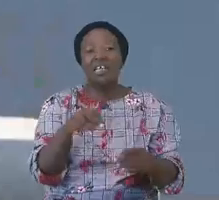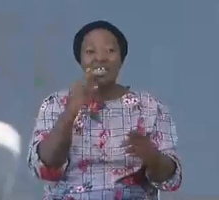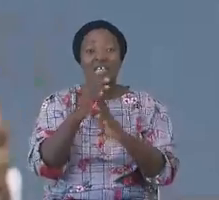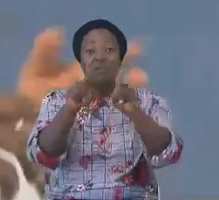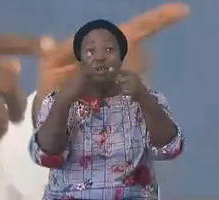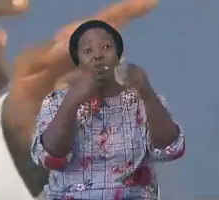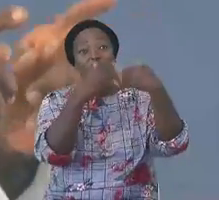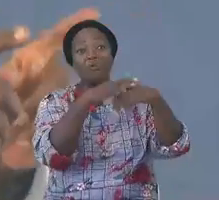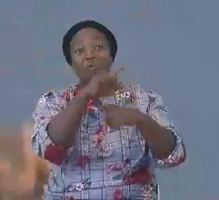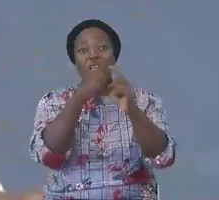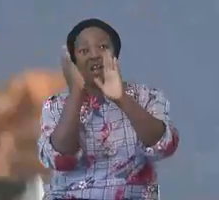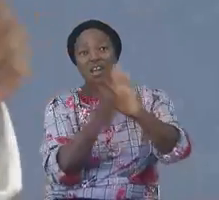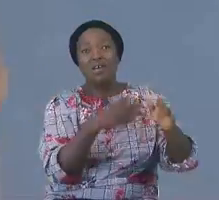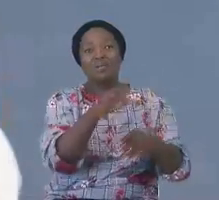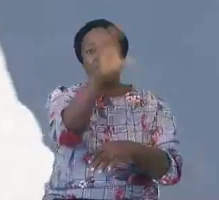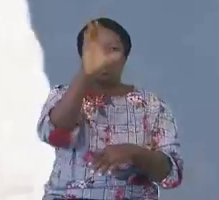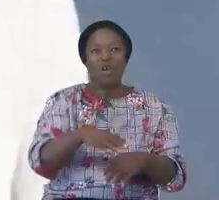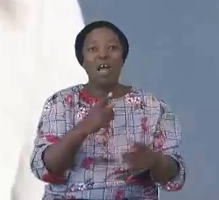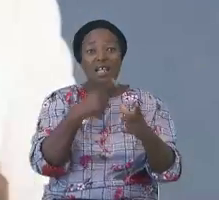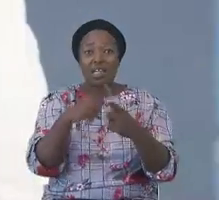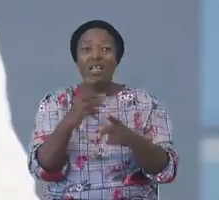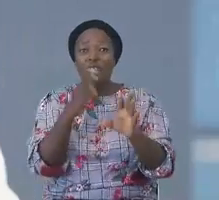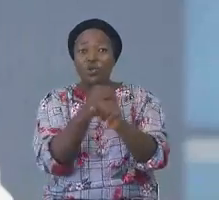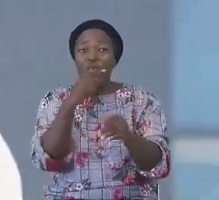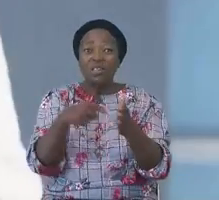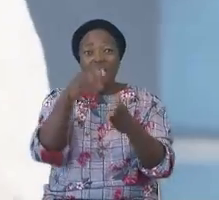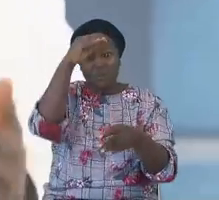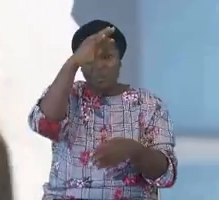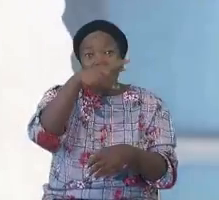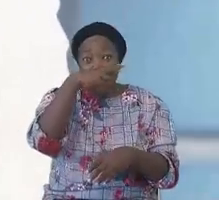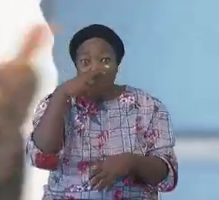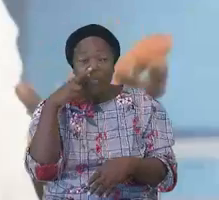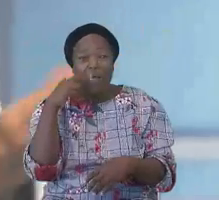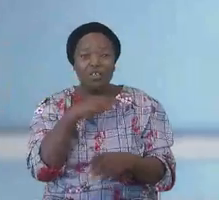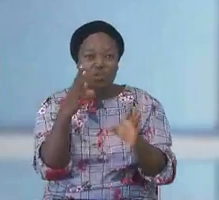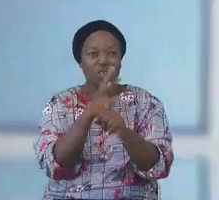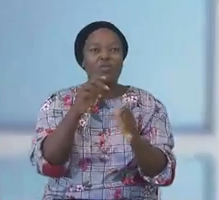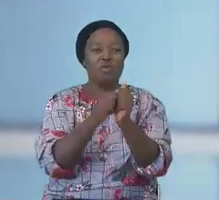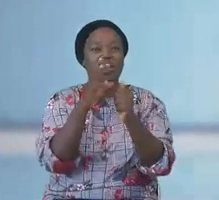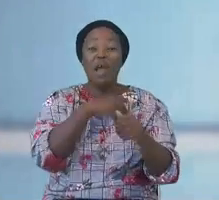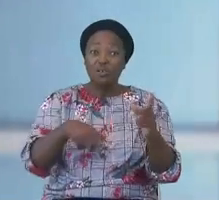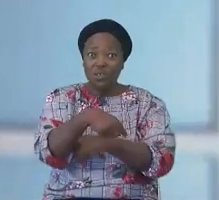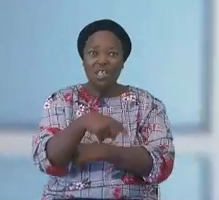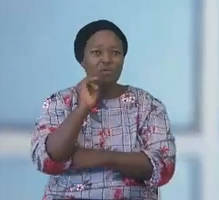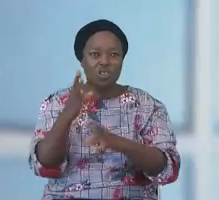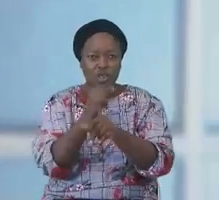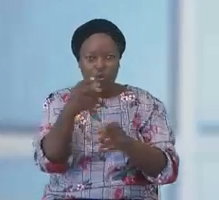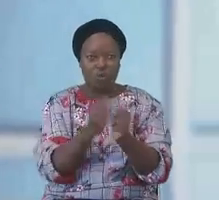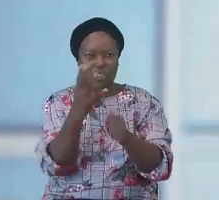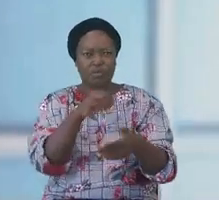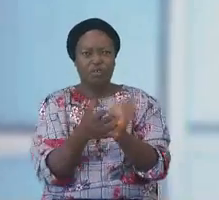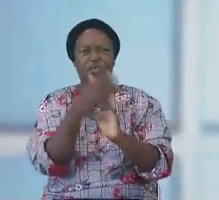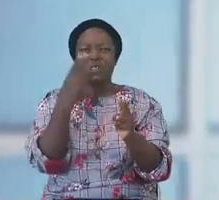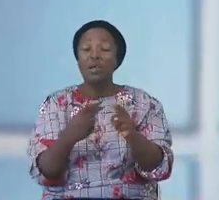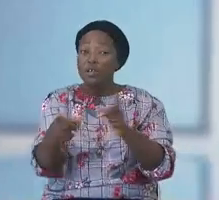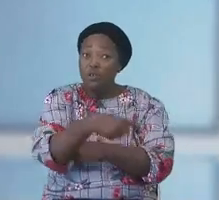ciel quand il a quitté la croix. Ensuite, il a pris cet homme avec